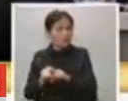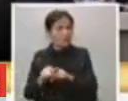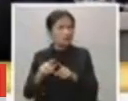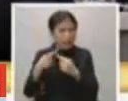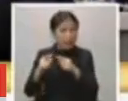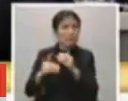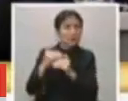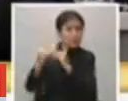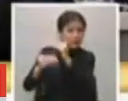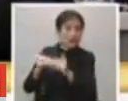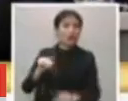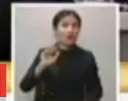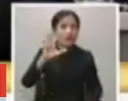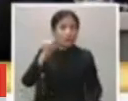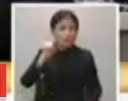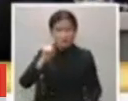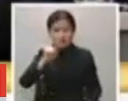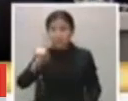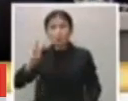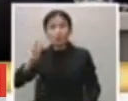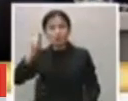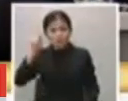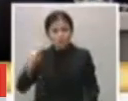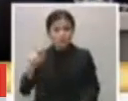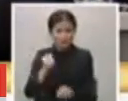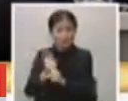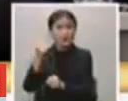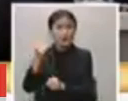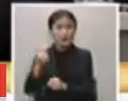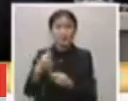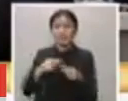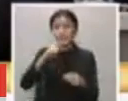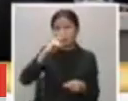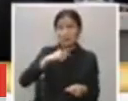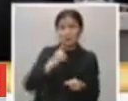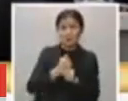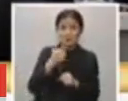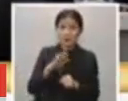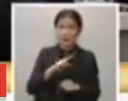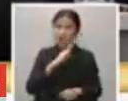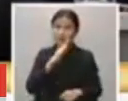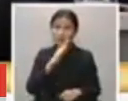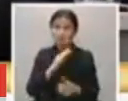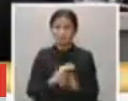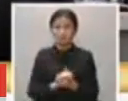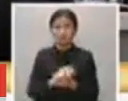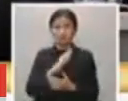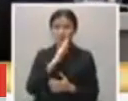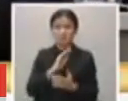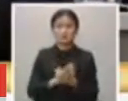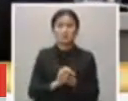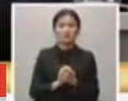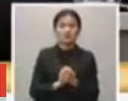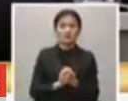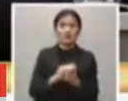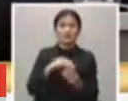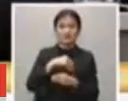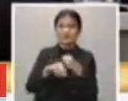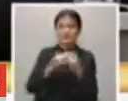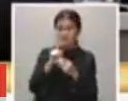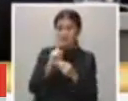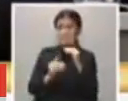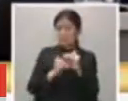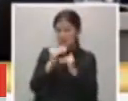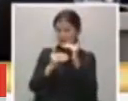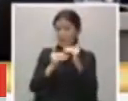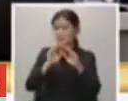ได้ถ้าเกิดท่านบริหารเศรษฐกิจให้โตในระดับ 5% เท่านั้นนะครับไม่ต้องเยอะขอแค่